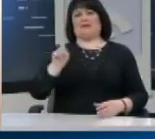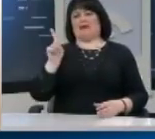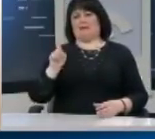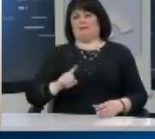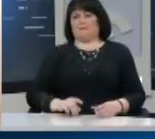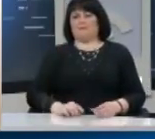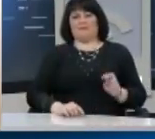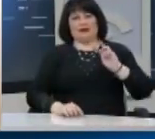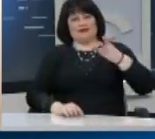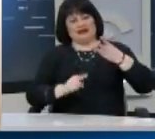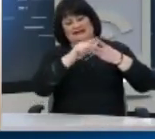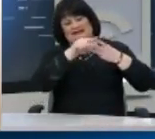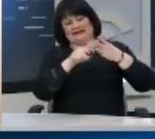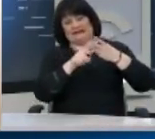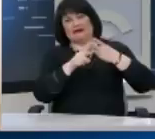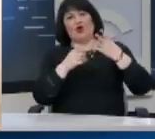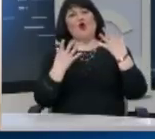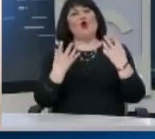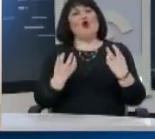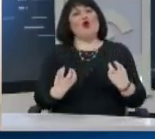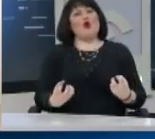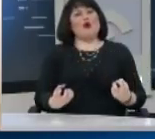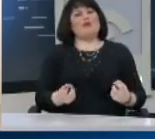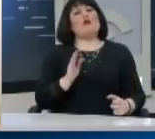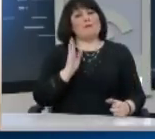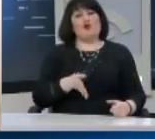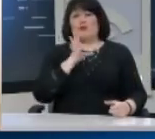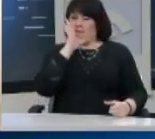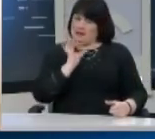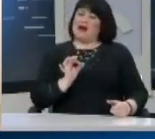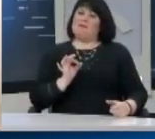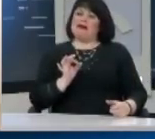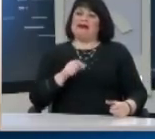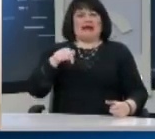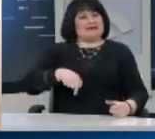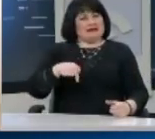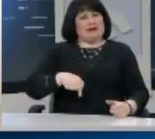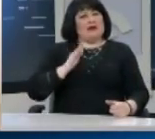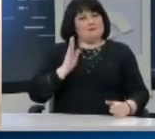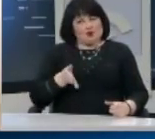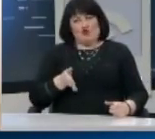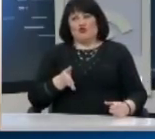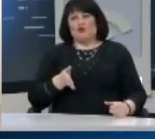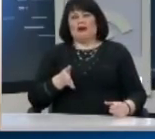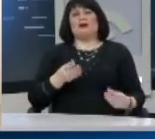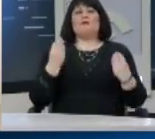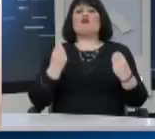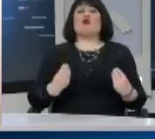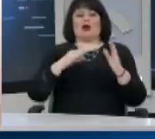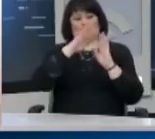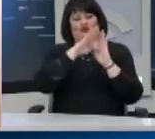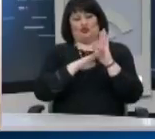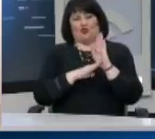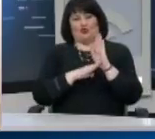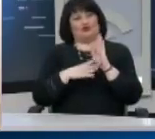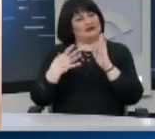αυτή η τριπλή ωρή μας δίνει τη δυνατότητα πραγματικά σήμερα με καλύτερους όρους